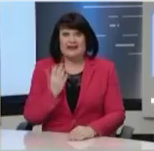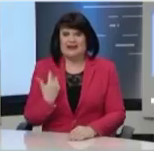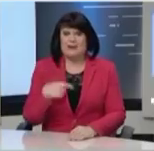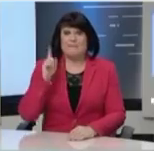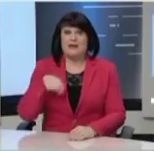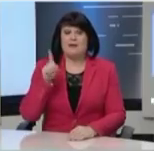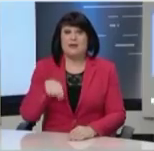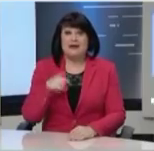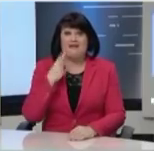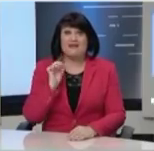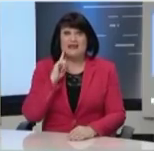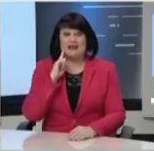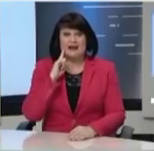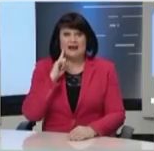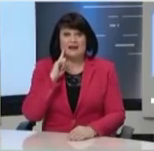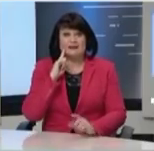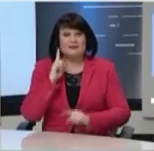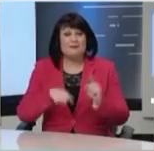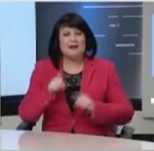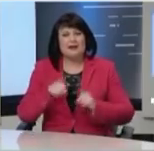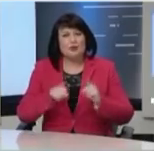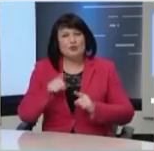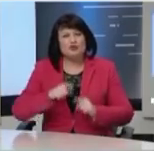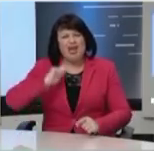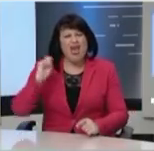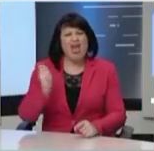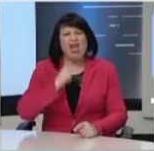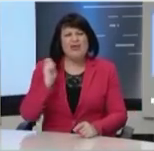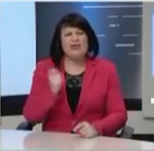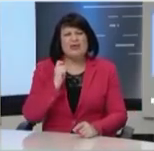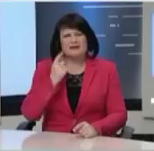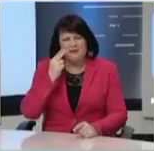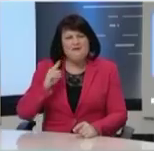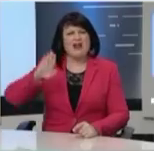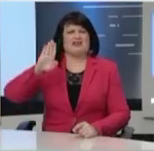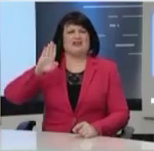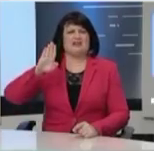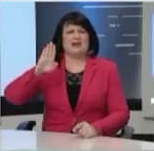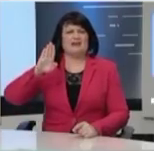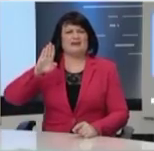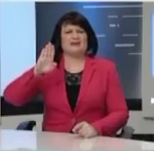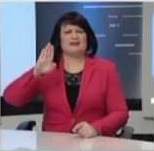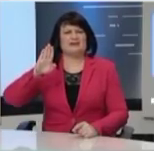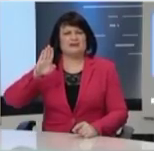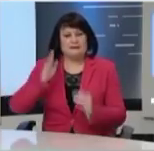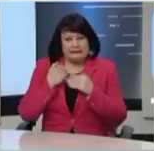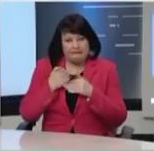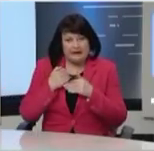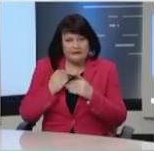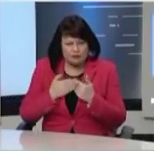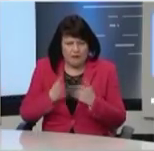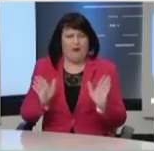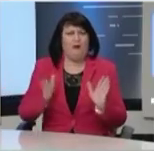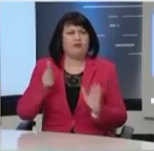προηγούμενες μέρες σε κάθε λογής εθνικιστικές και φασιστικές ομάδες να βγουν από τις κρυψώνες τους